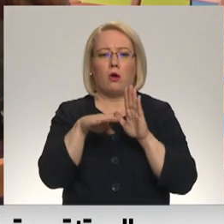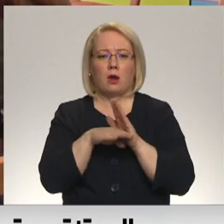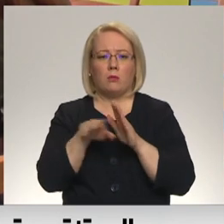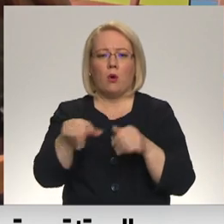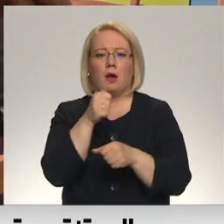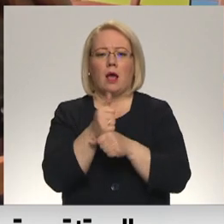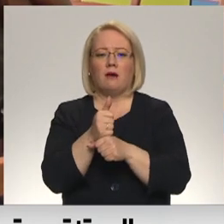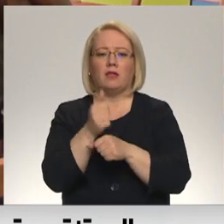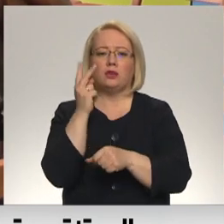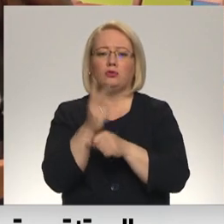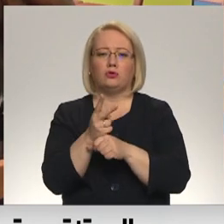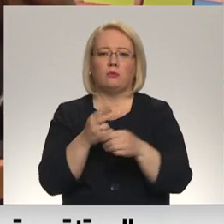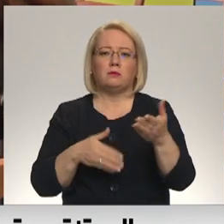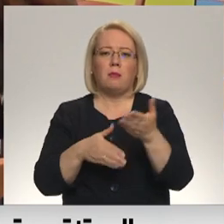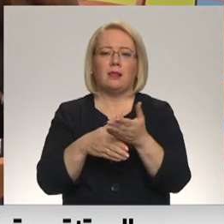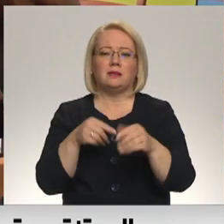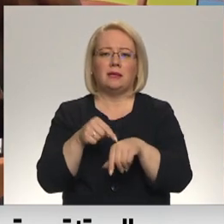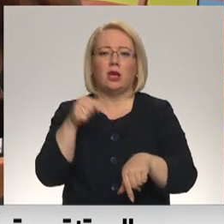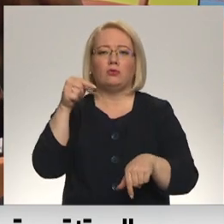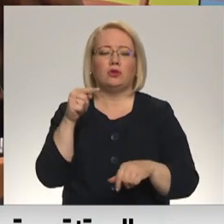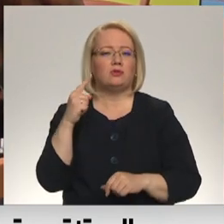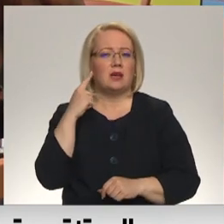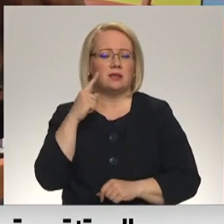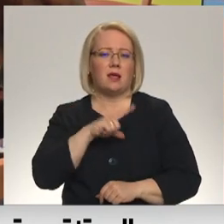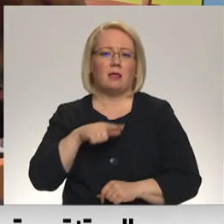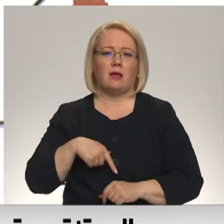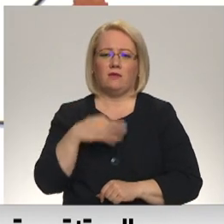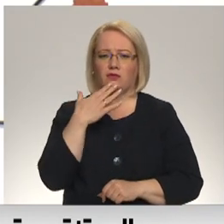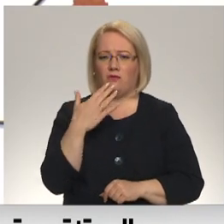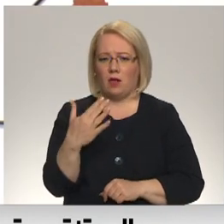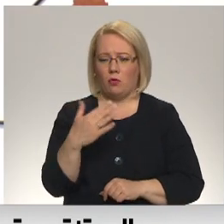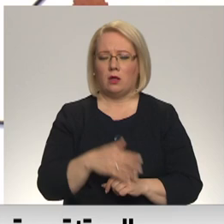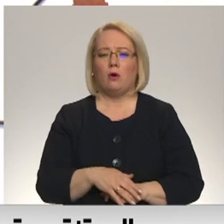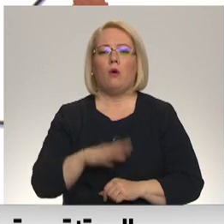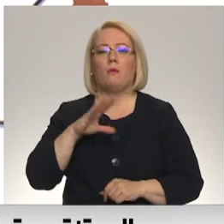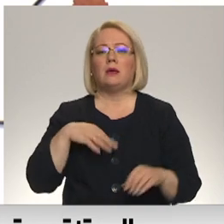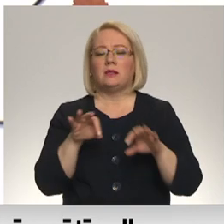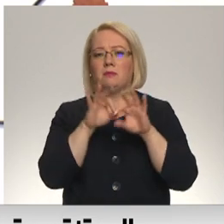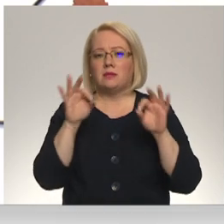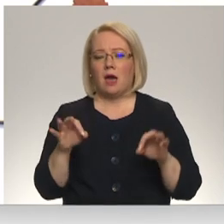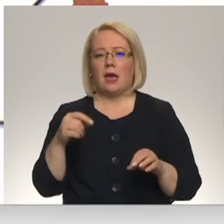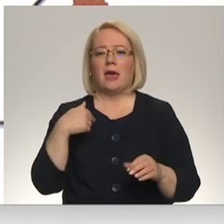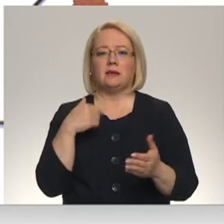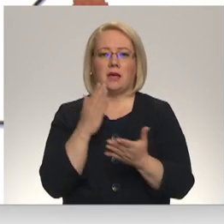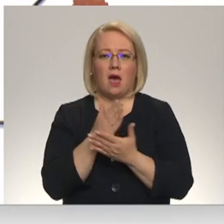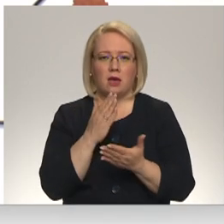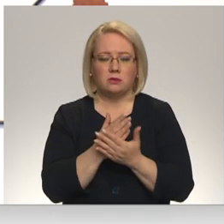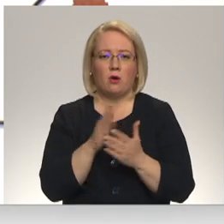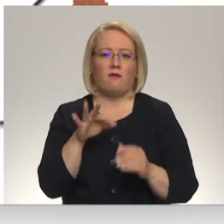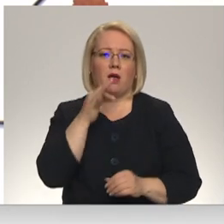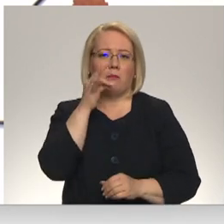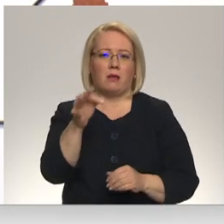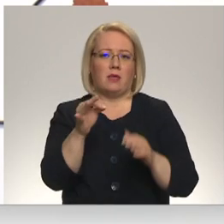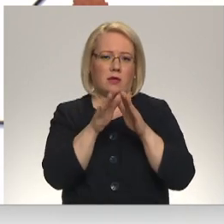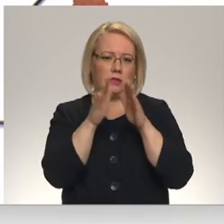galvenais uzdevums jau esot palīdzēt iejusties un sadzirdēt latviešu valodu. Un tad sākām ar es esmu, un tad ar es esmu var pateikt ļoti